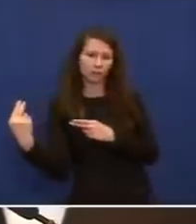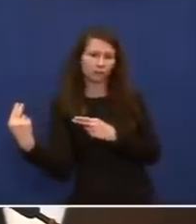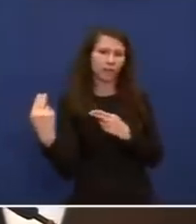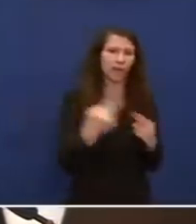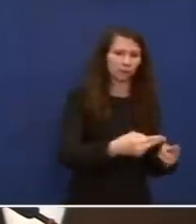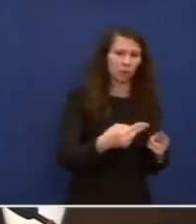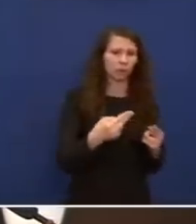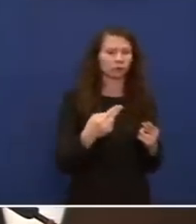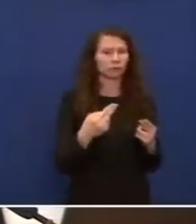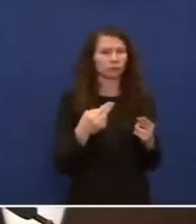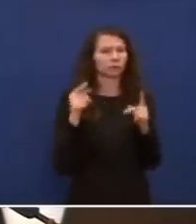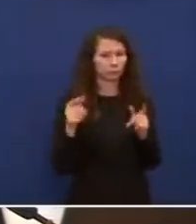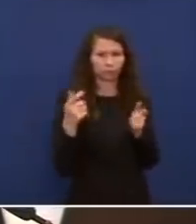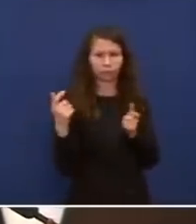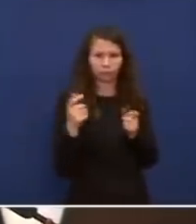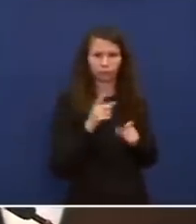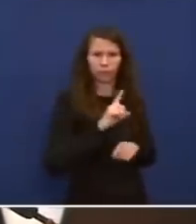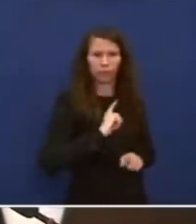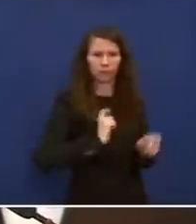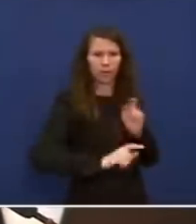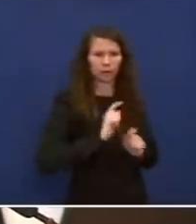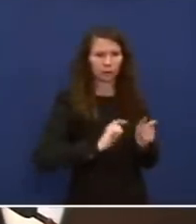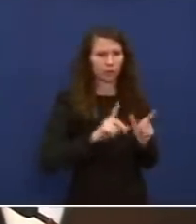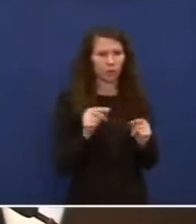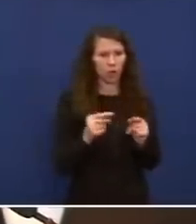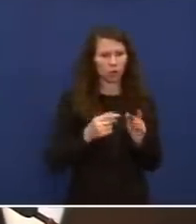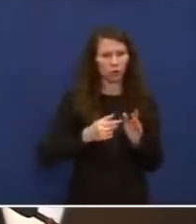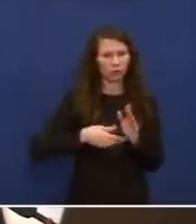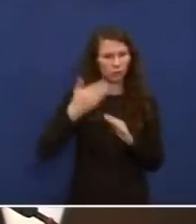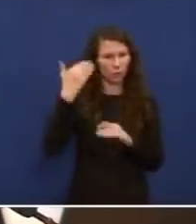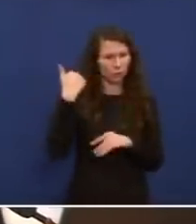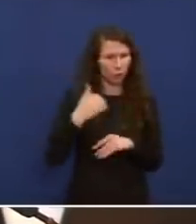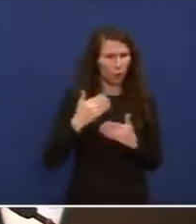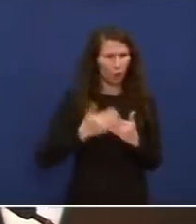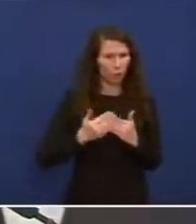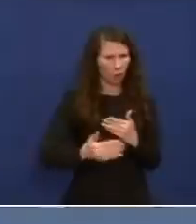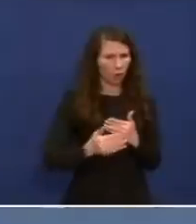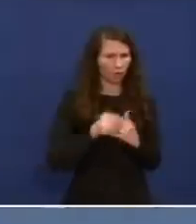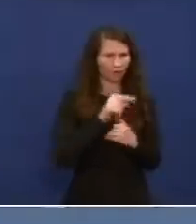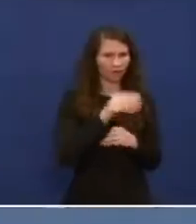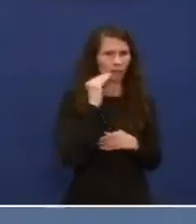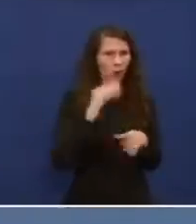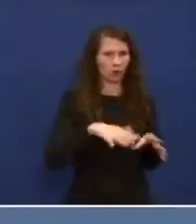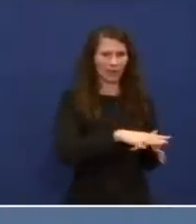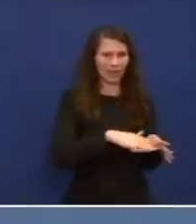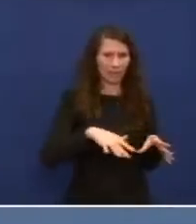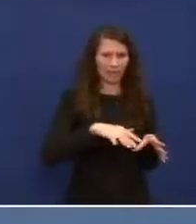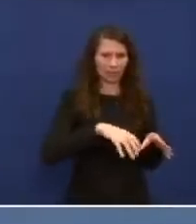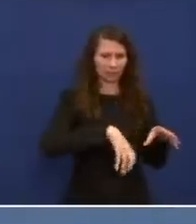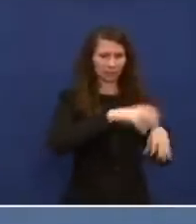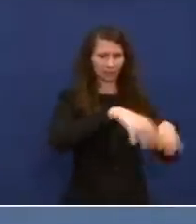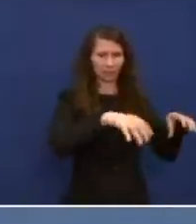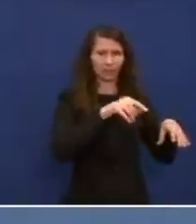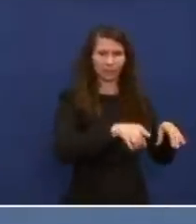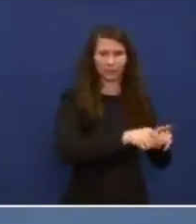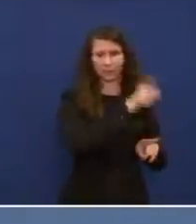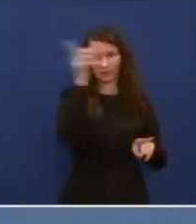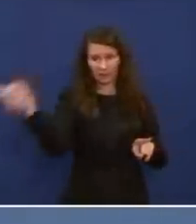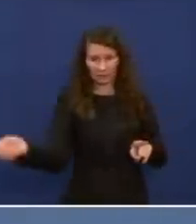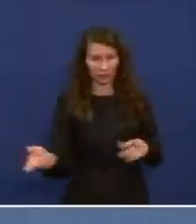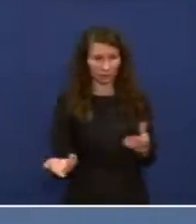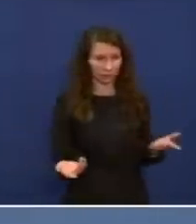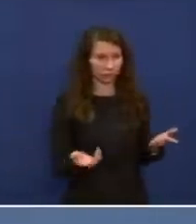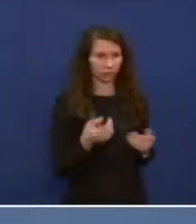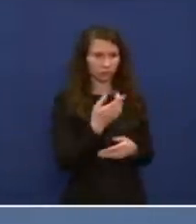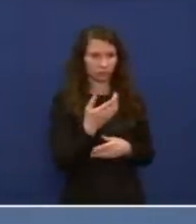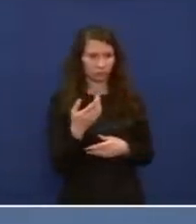aus Wohngebieten in der Vergangenheit oft Israel beschossen wurde. Wenn Sie mich so paraphrasieren möchten, habe ich jetzt keinen